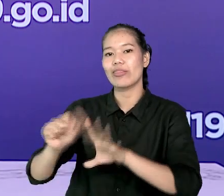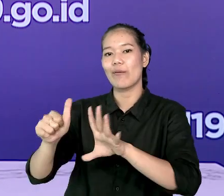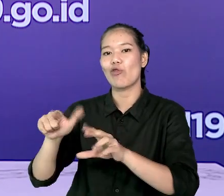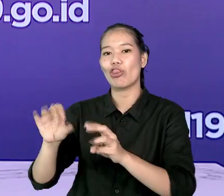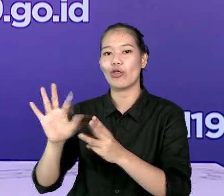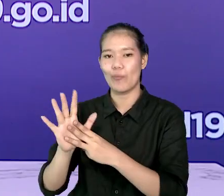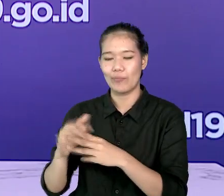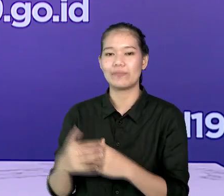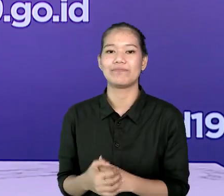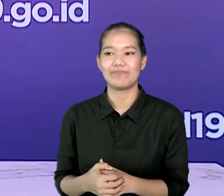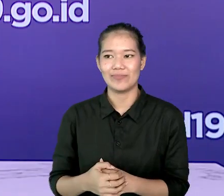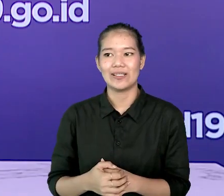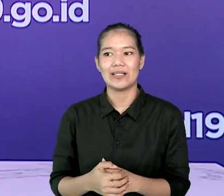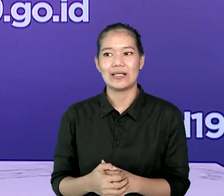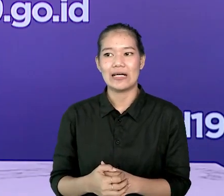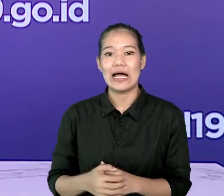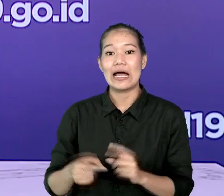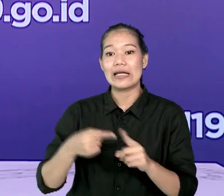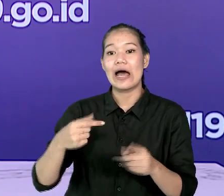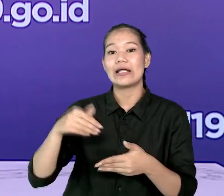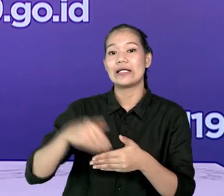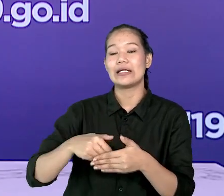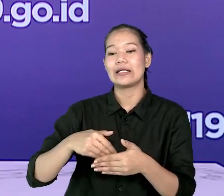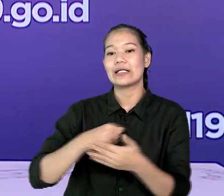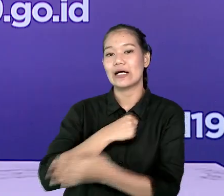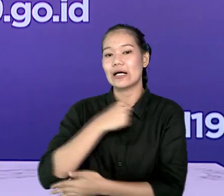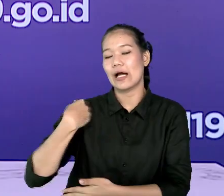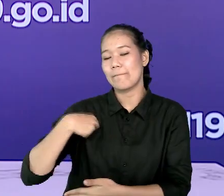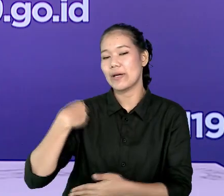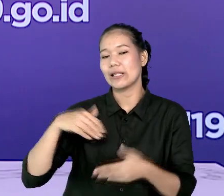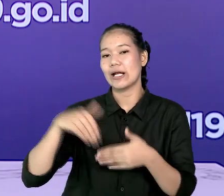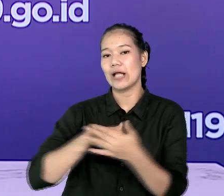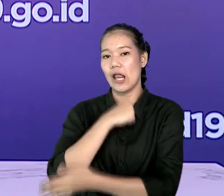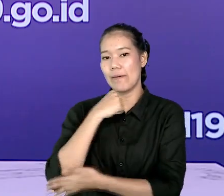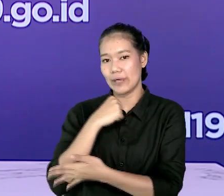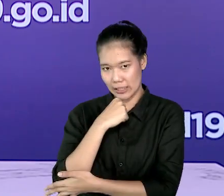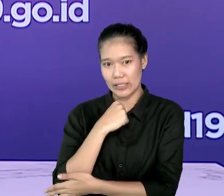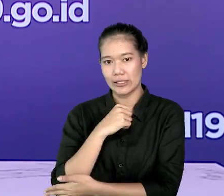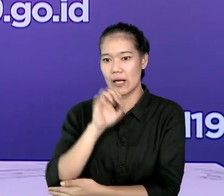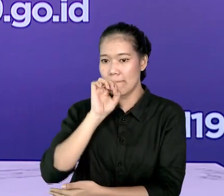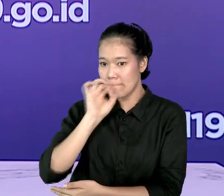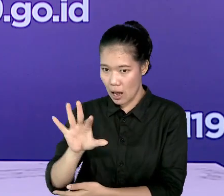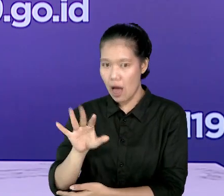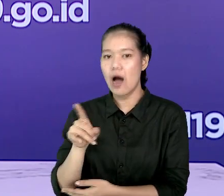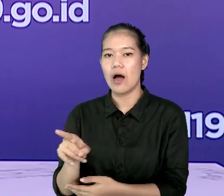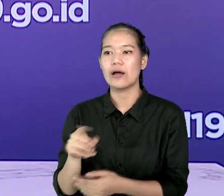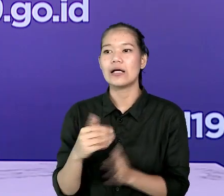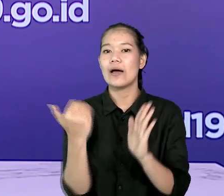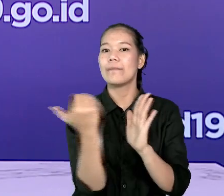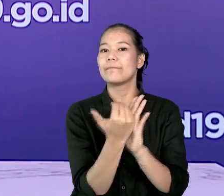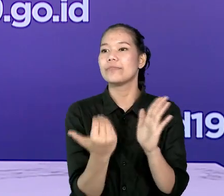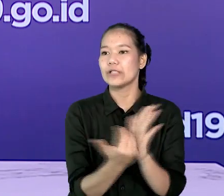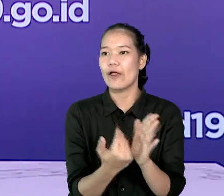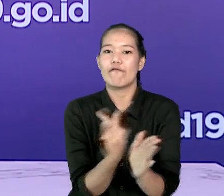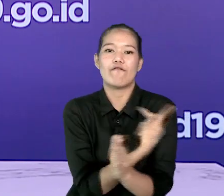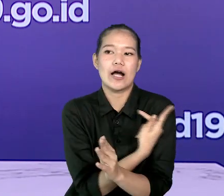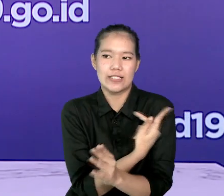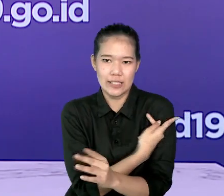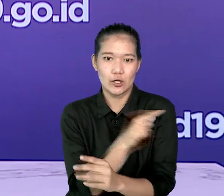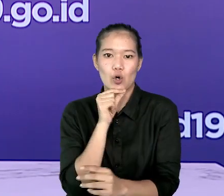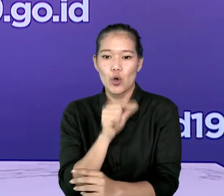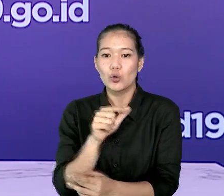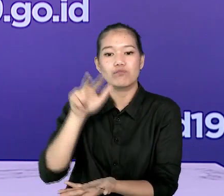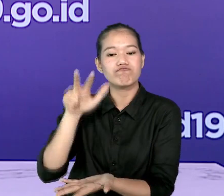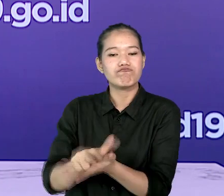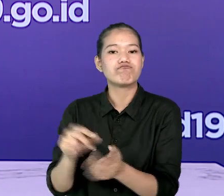liputan6.com. Berdasarkan instruksi Mendagri nomor 42 tahun 2021, indikator vaksinasi untuk